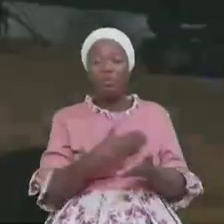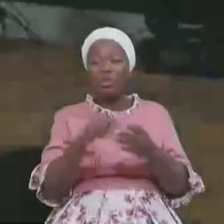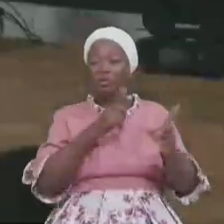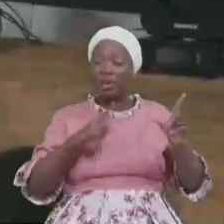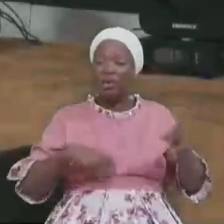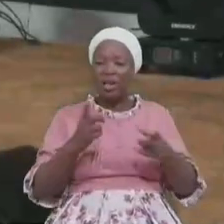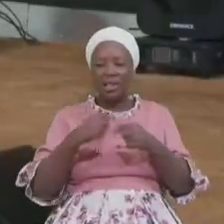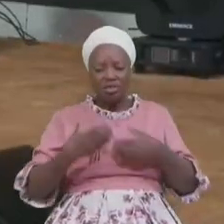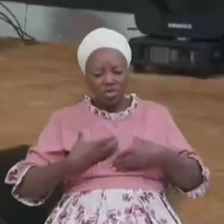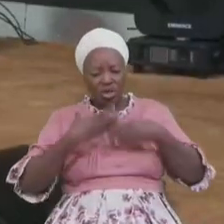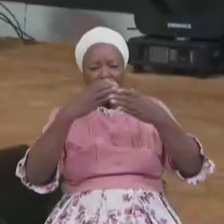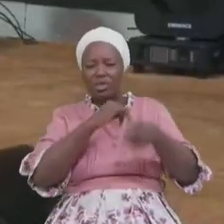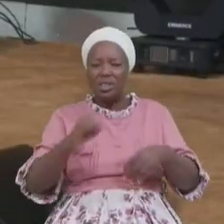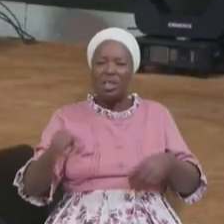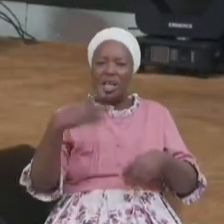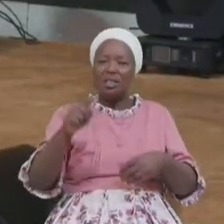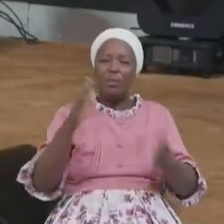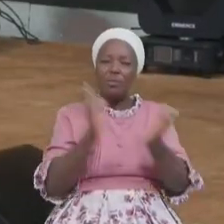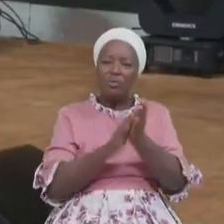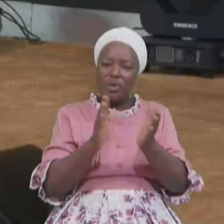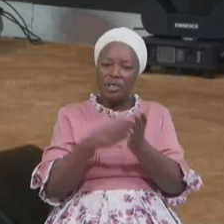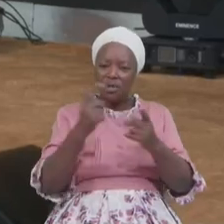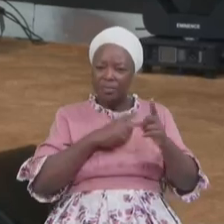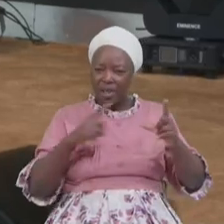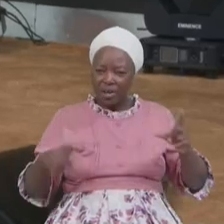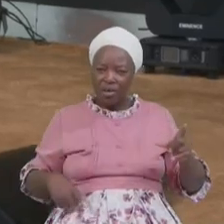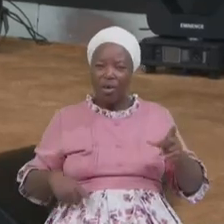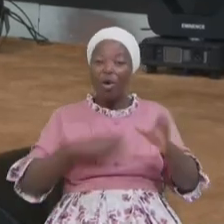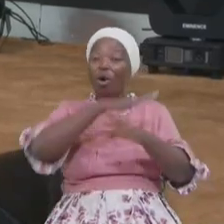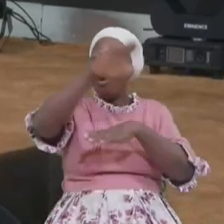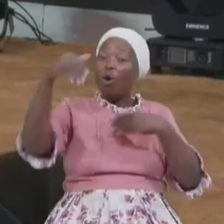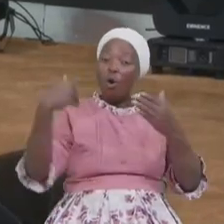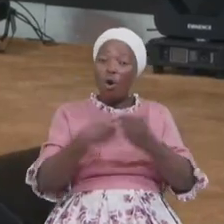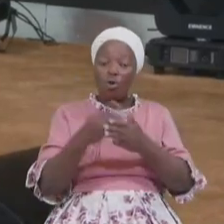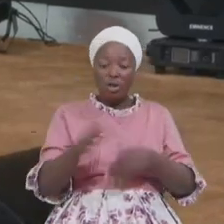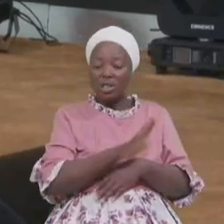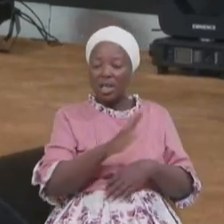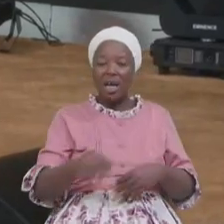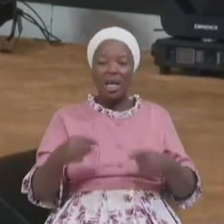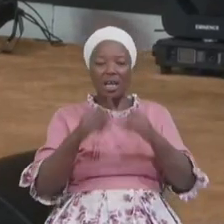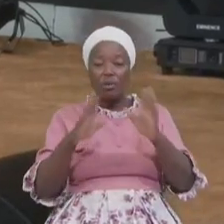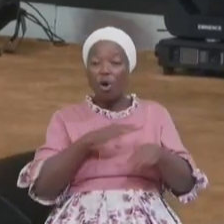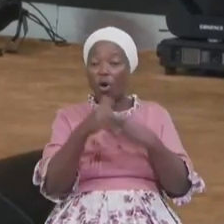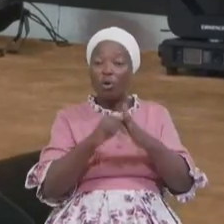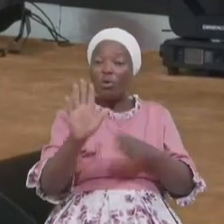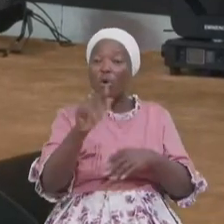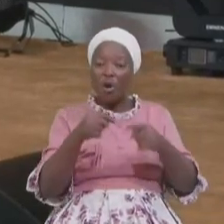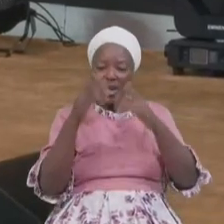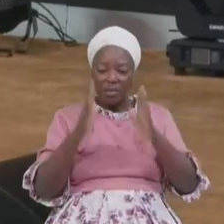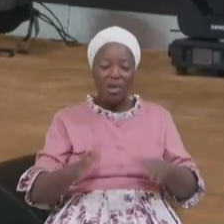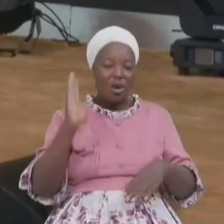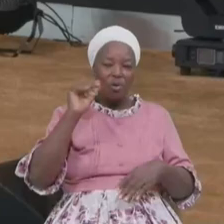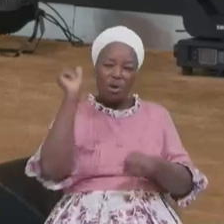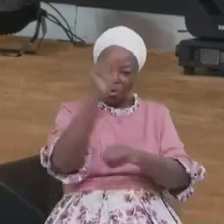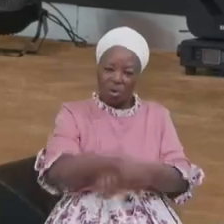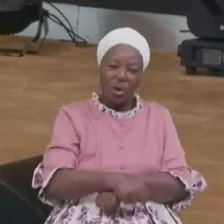criait les louanges de l'Éternel, tous leurs ennemis, tous tes ennemis seront